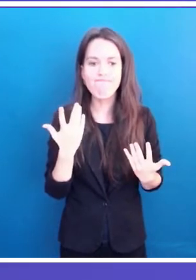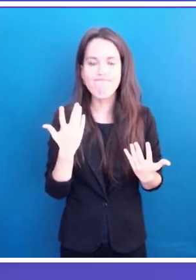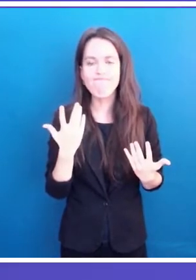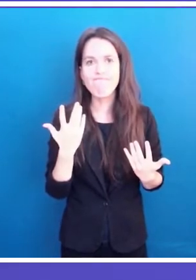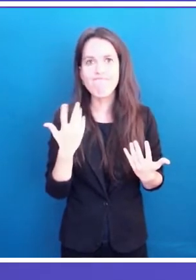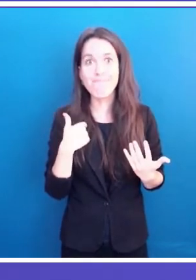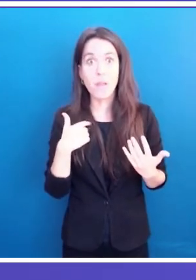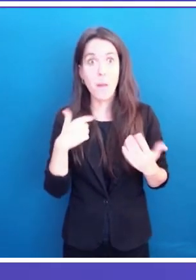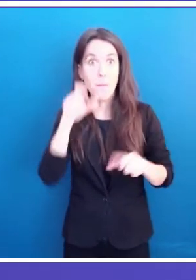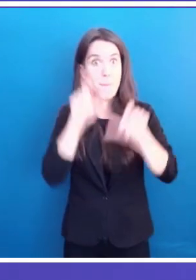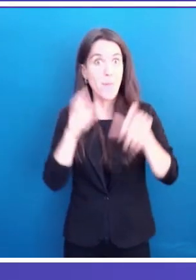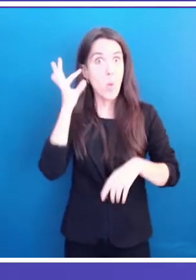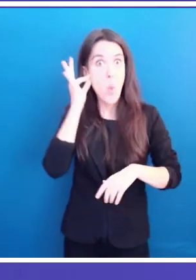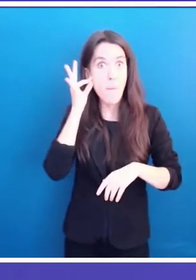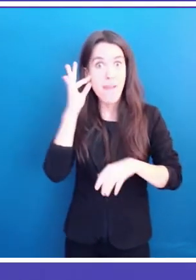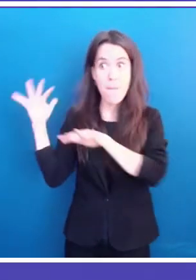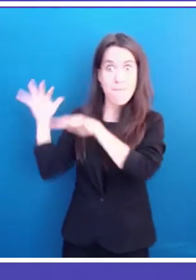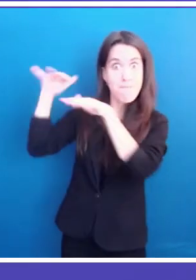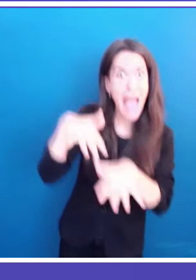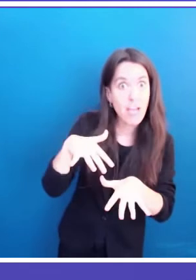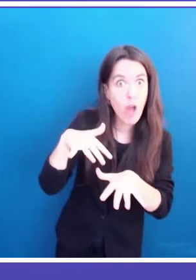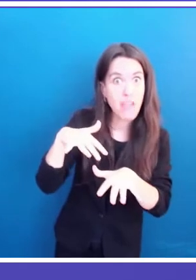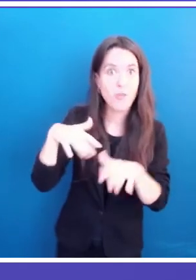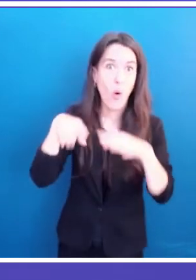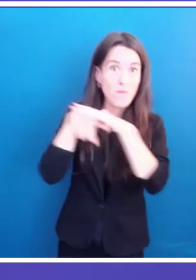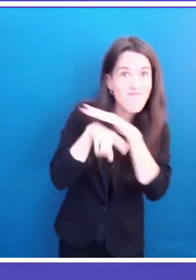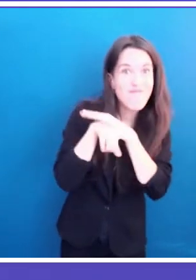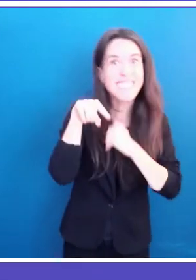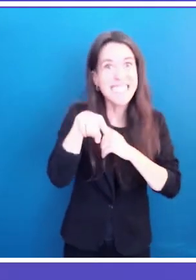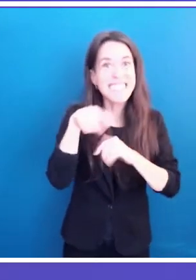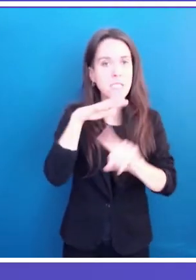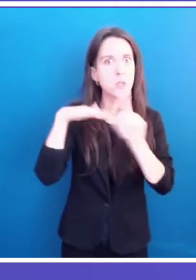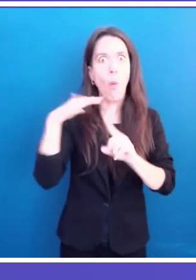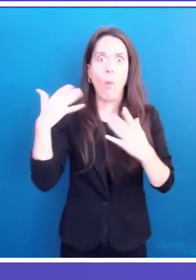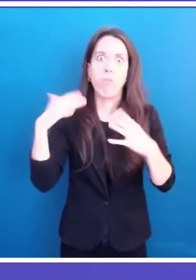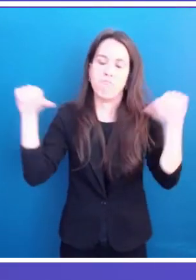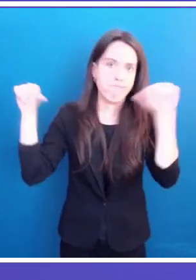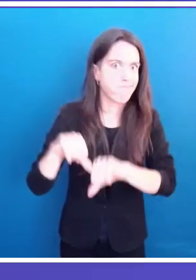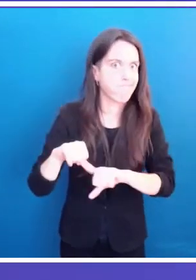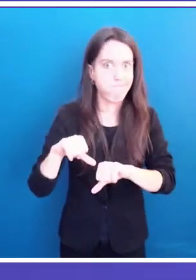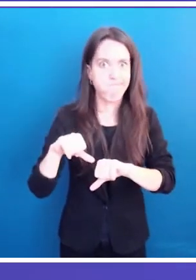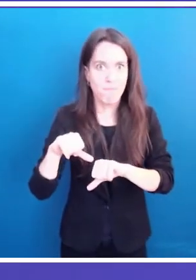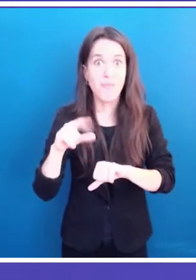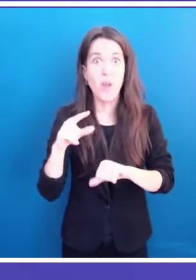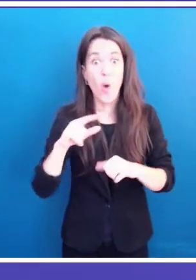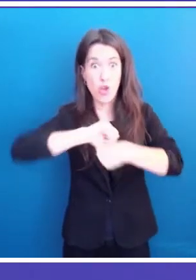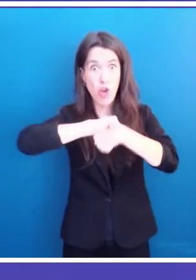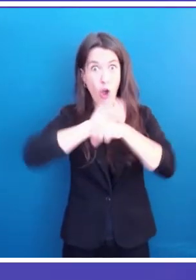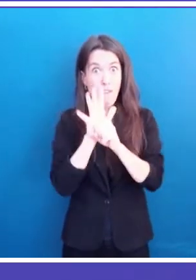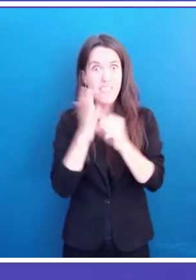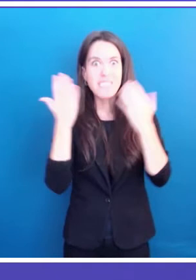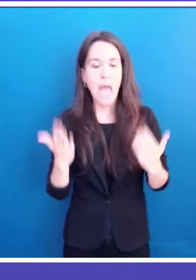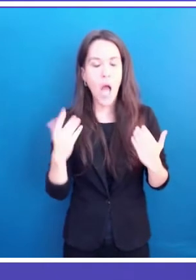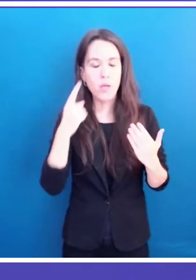الإعاقة وغيرها من العوامل الأخرى، أي أن أزمة وجائحة فيروس كورونا أدت إلى